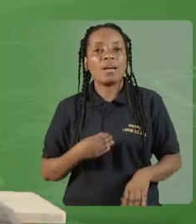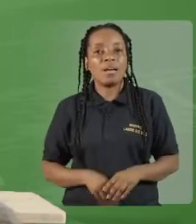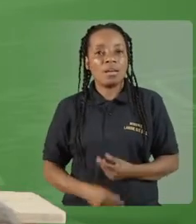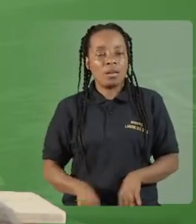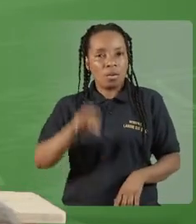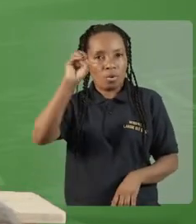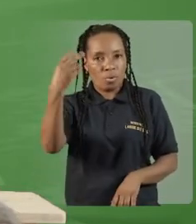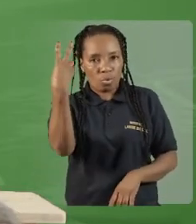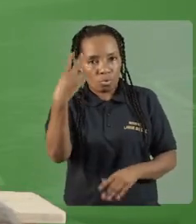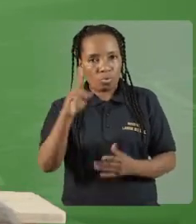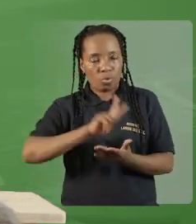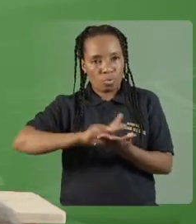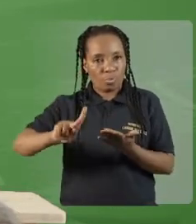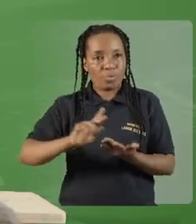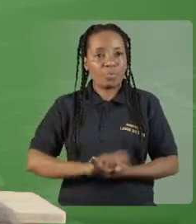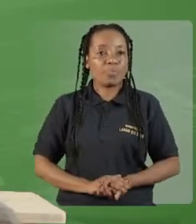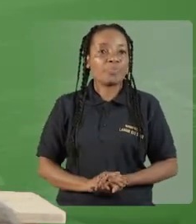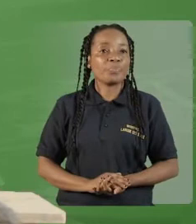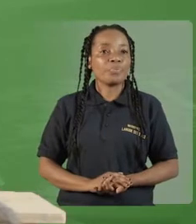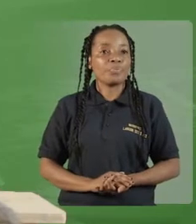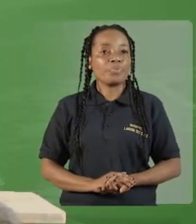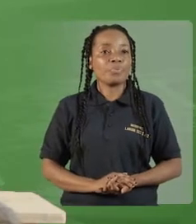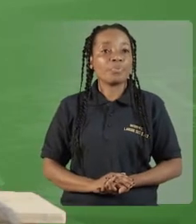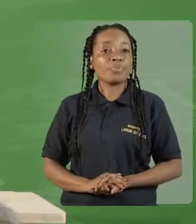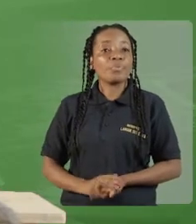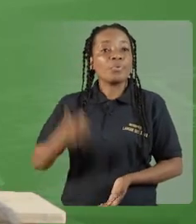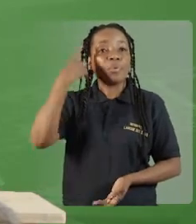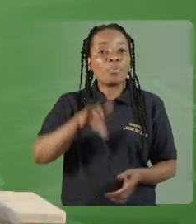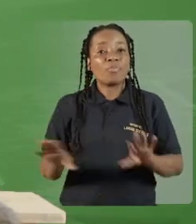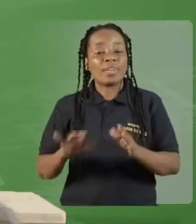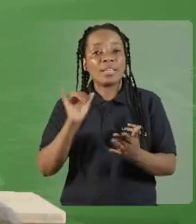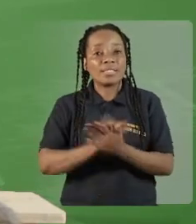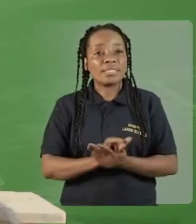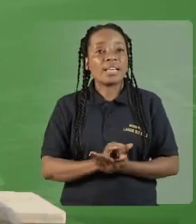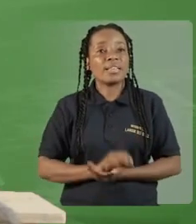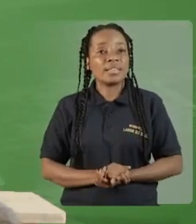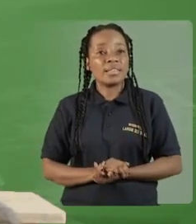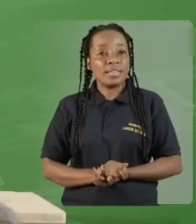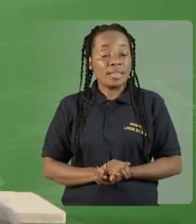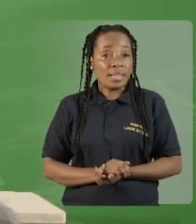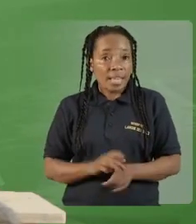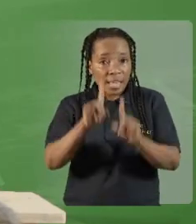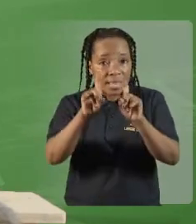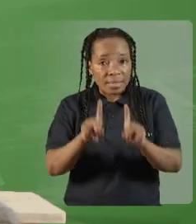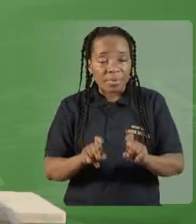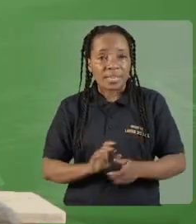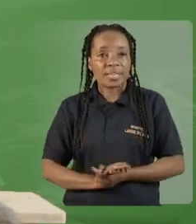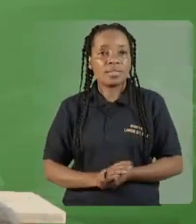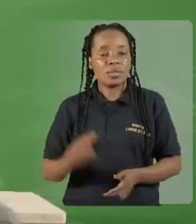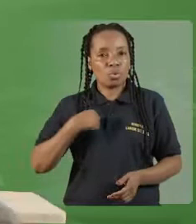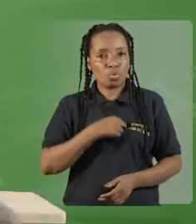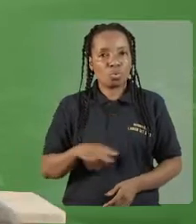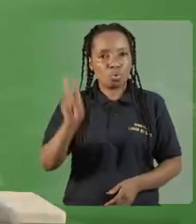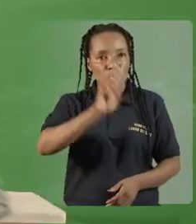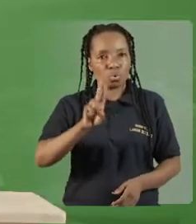dioxygène pur. Pour notre expérimentation, nous avons le matériel suivant. Nous